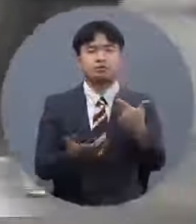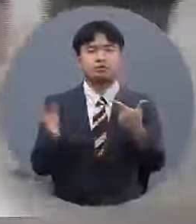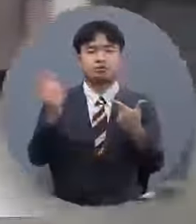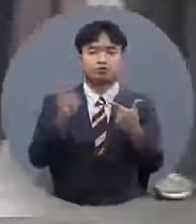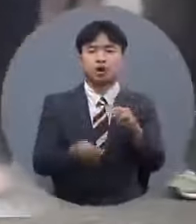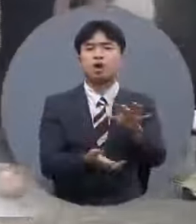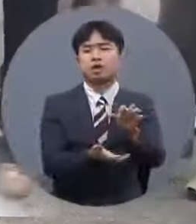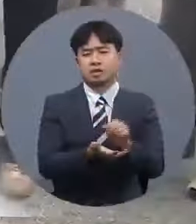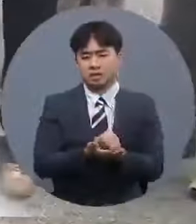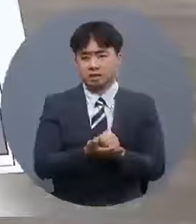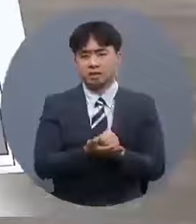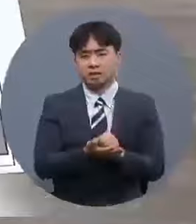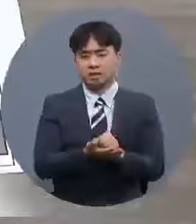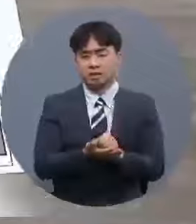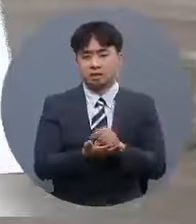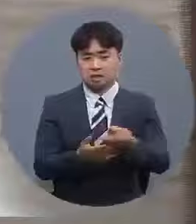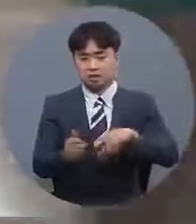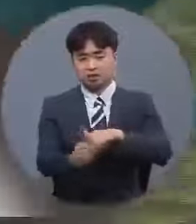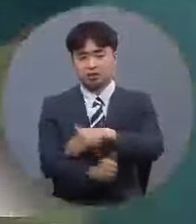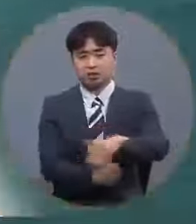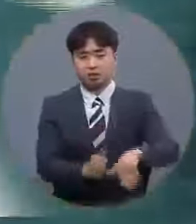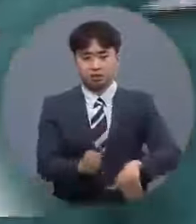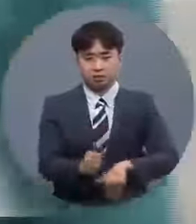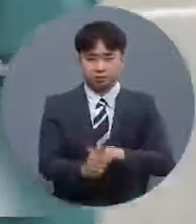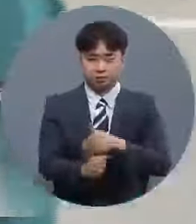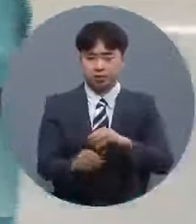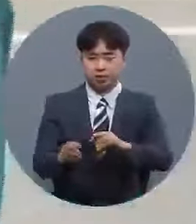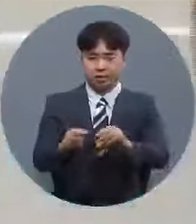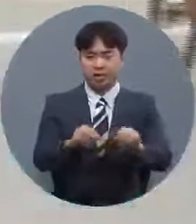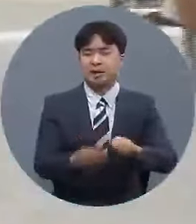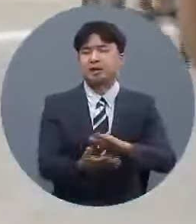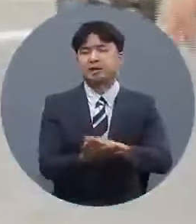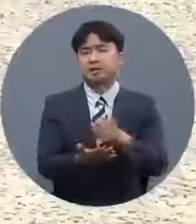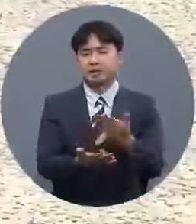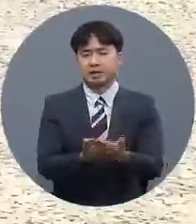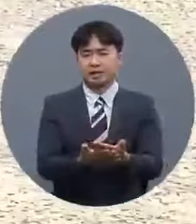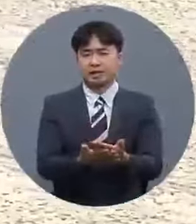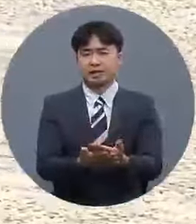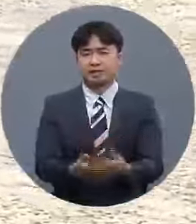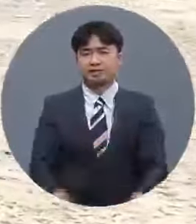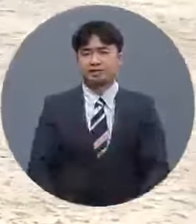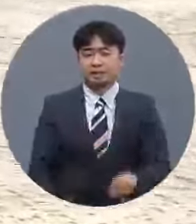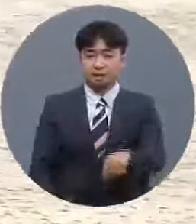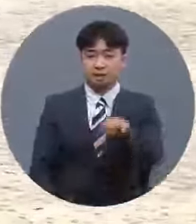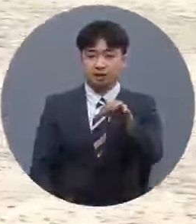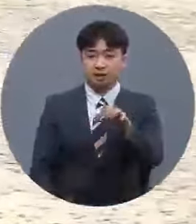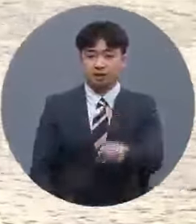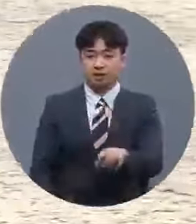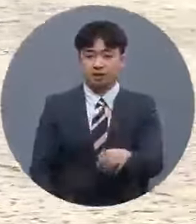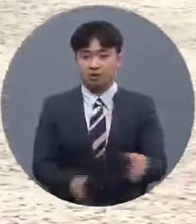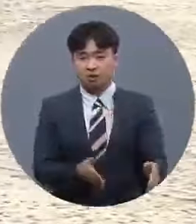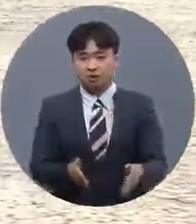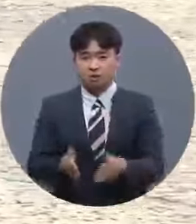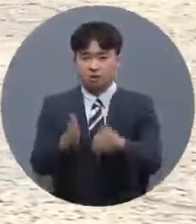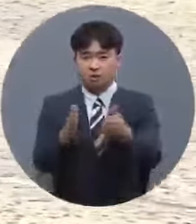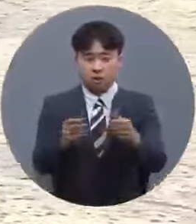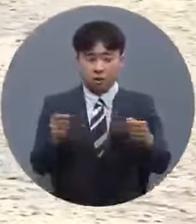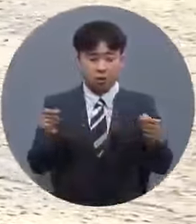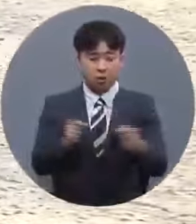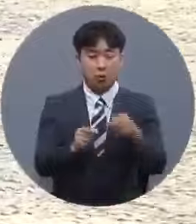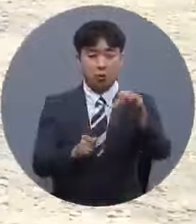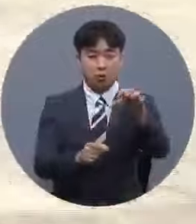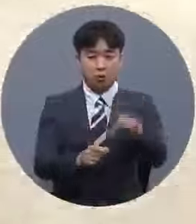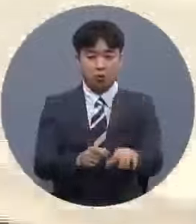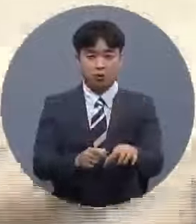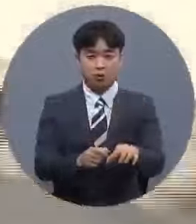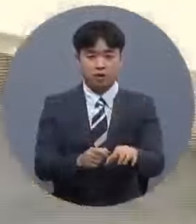예산을 확보하고 이 일대 풍수의 정비 사업에 나서기로 한 겁니다. 이곳 속심이보와 인접한 곳에 차량